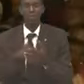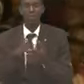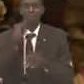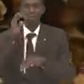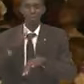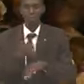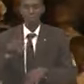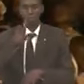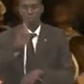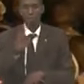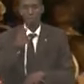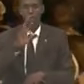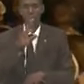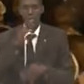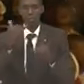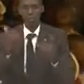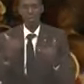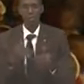l'arrière